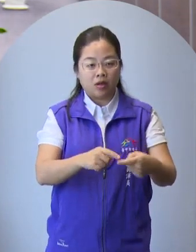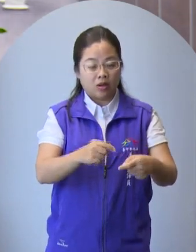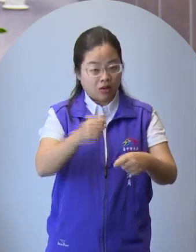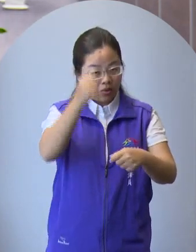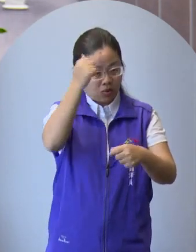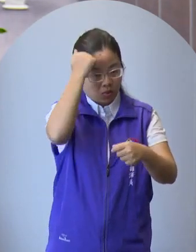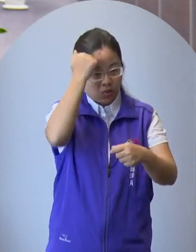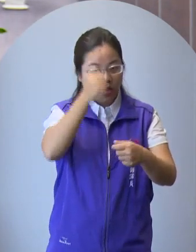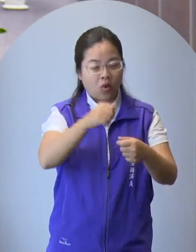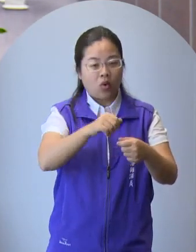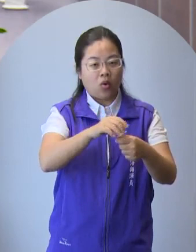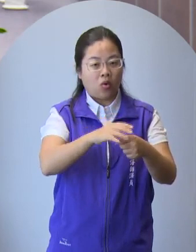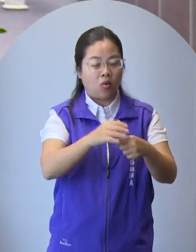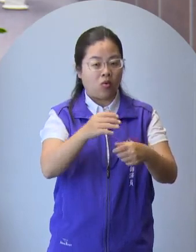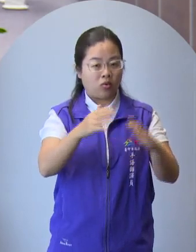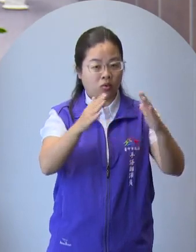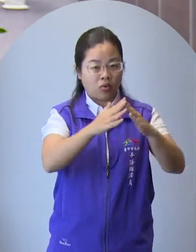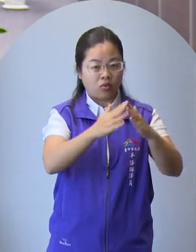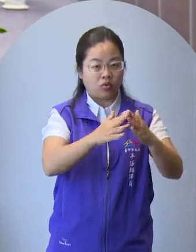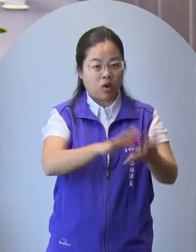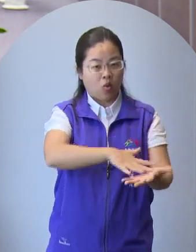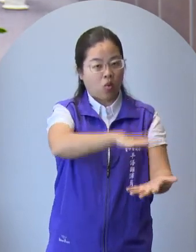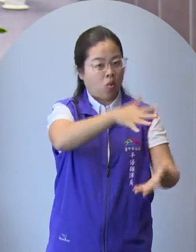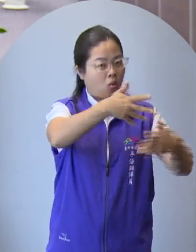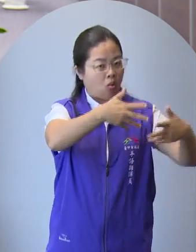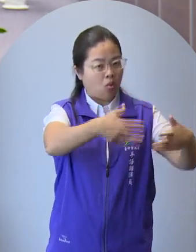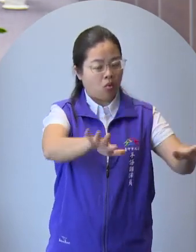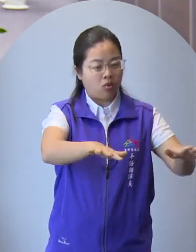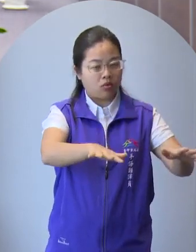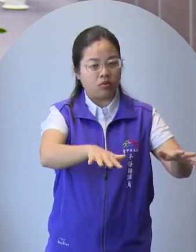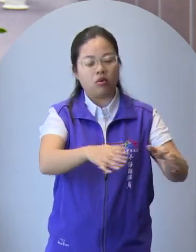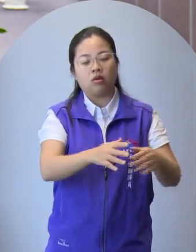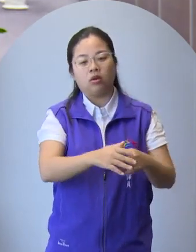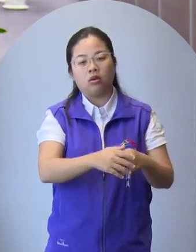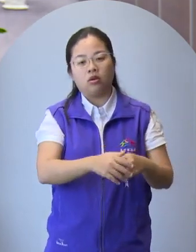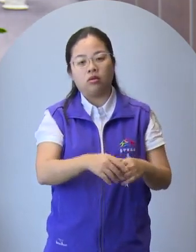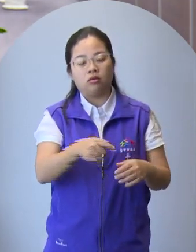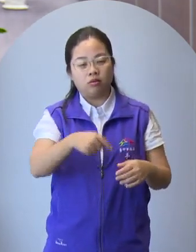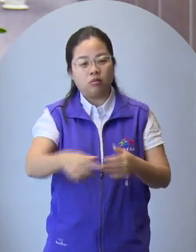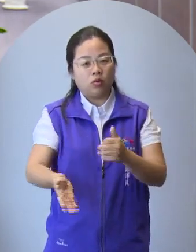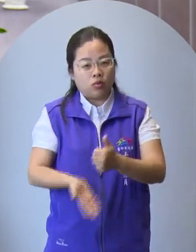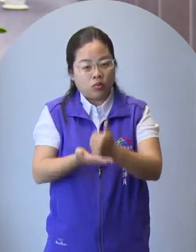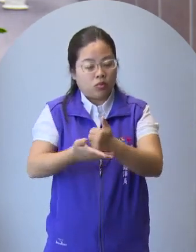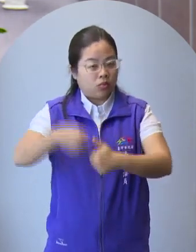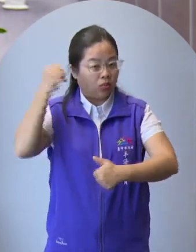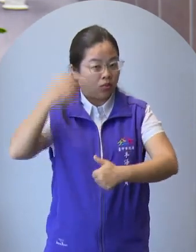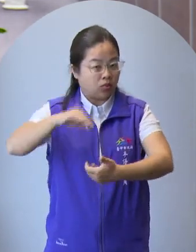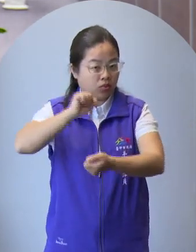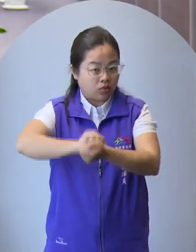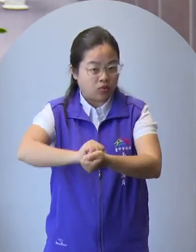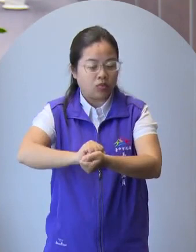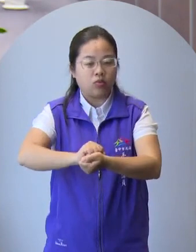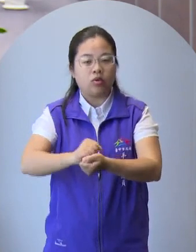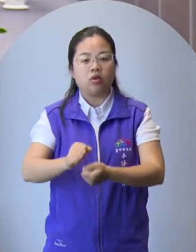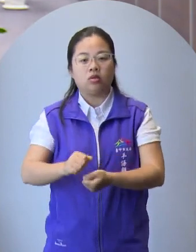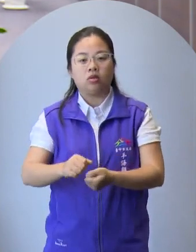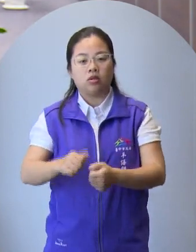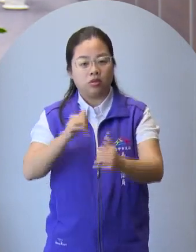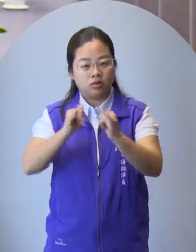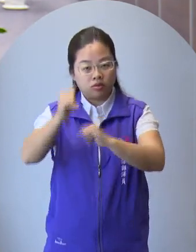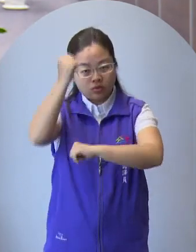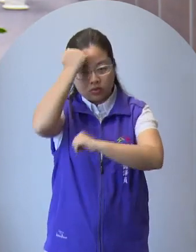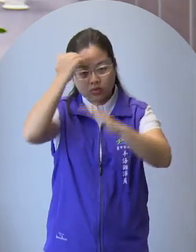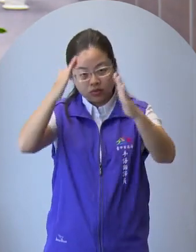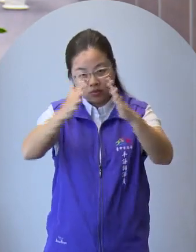们开征囤房税哈。那另外一方面，我们鼓励新办政府或者是民间鼓励新办社会